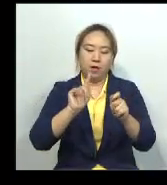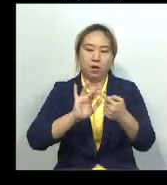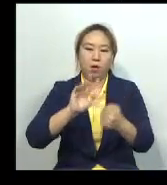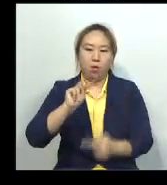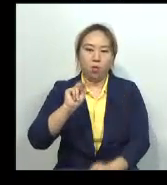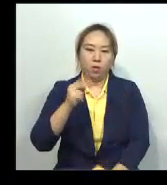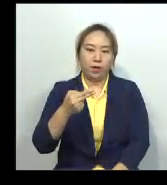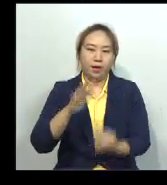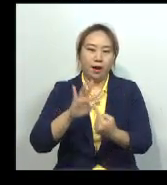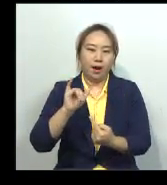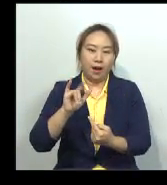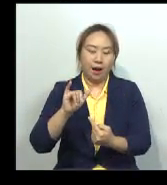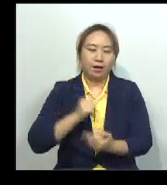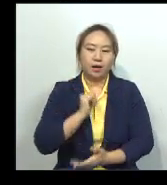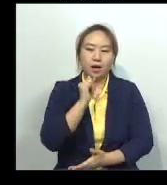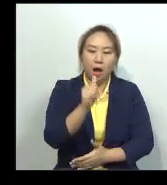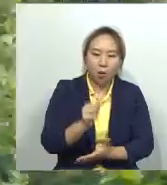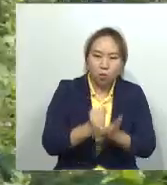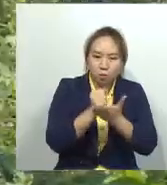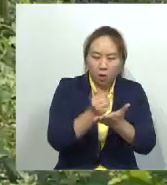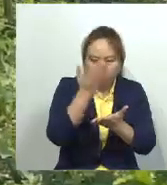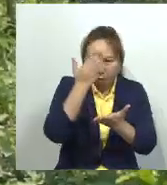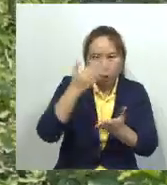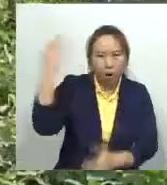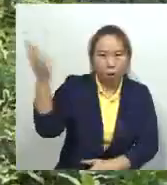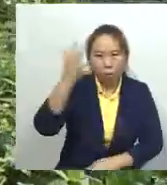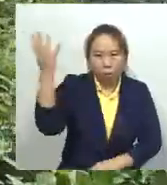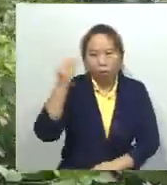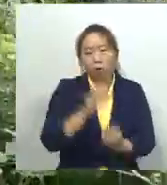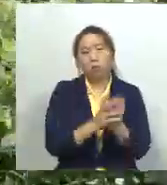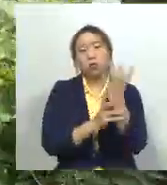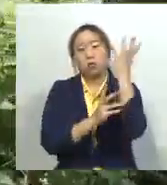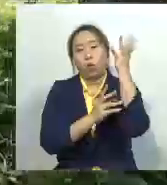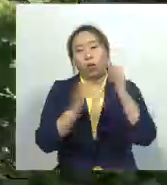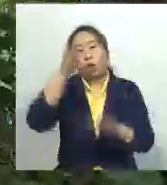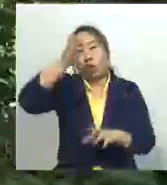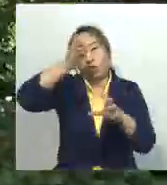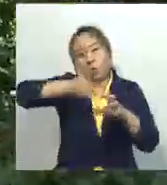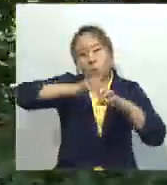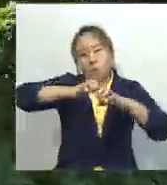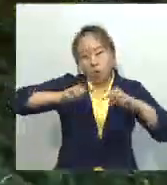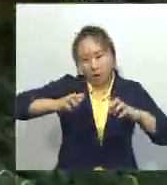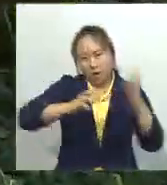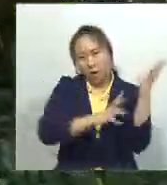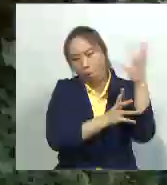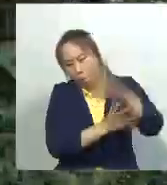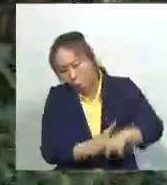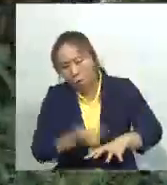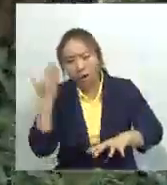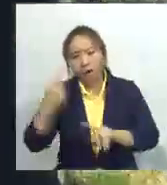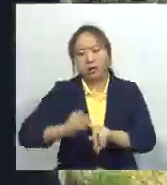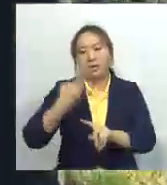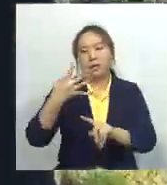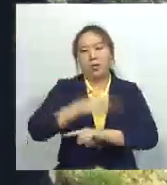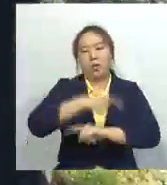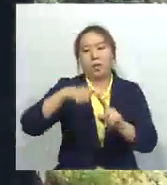ข้าไปช่วยเหลือเกษตรกรหลังจากถูกพายุฤดูร้อนพัดต้นทุเรียนโค่นล้มเมื่อวันที่26เมษายนโดยทางด้าน